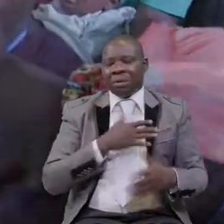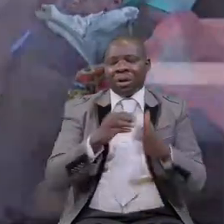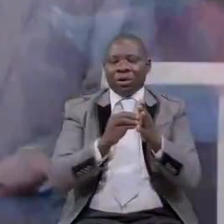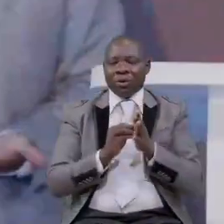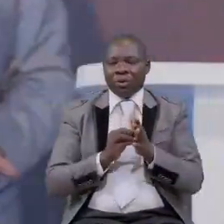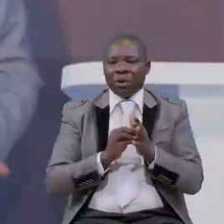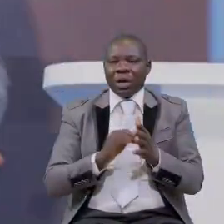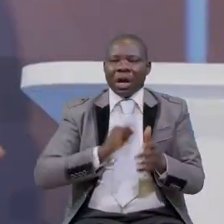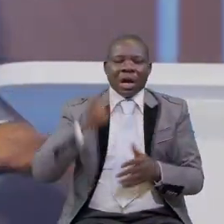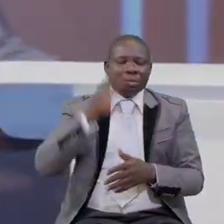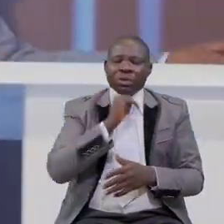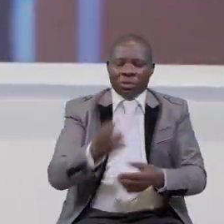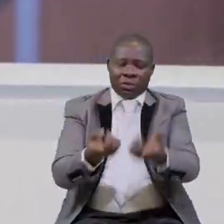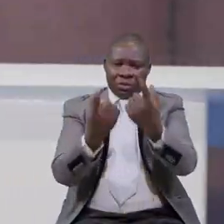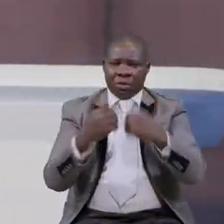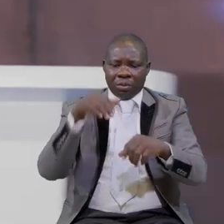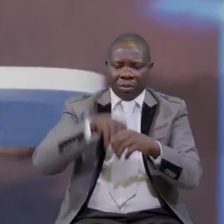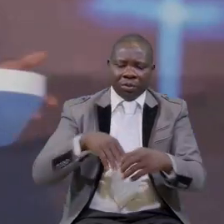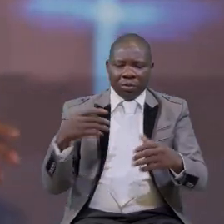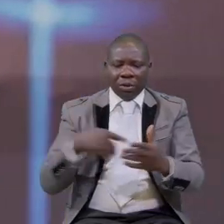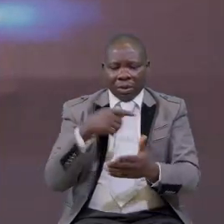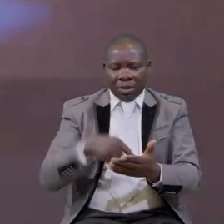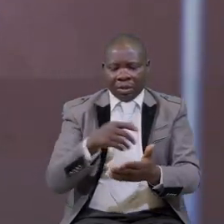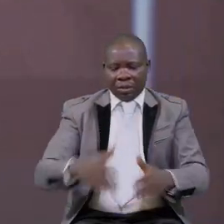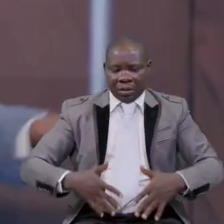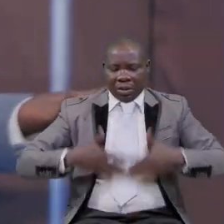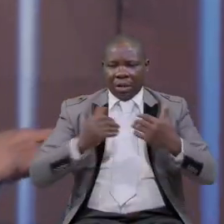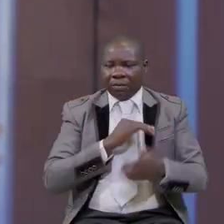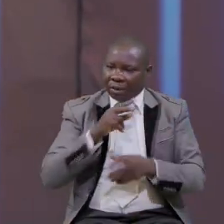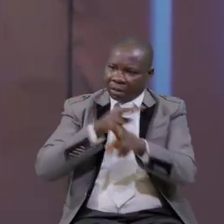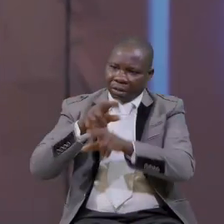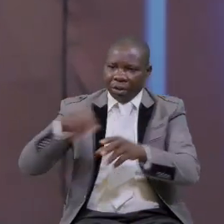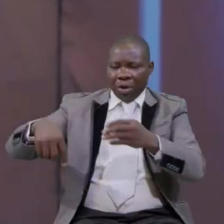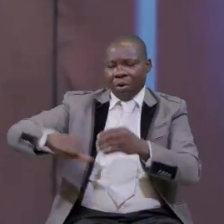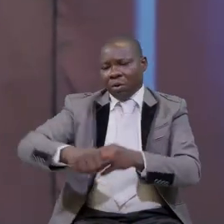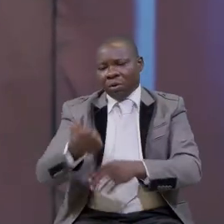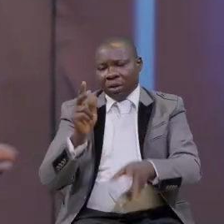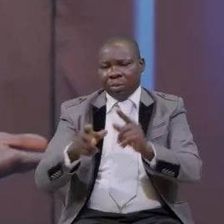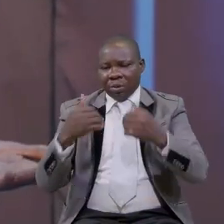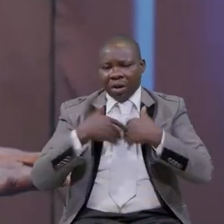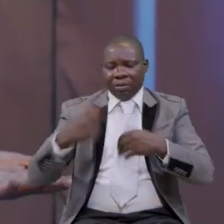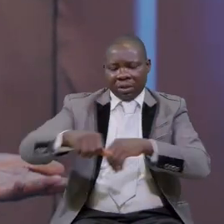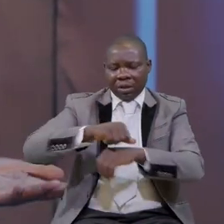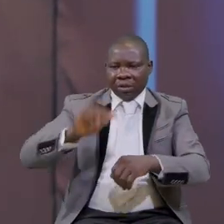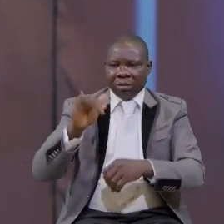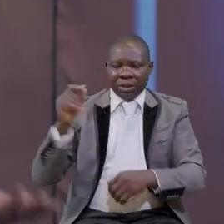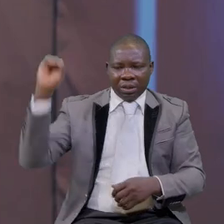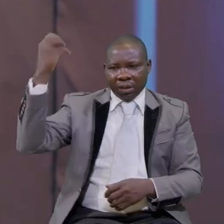Je ne peux pas venir dans cette vie et voir les autres qui ont l'onction par la grâce de Dieu.